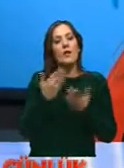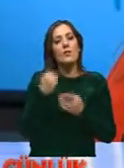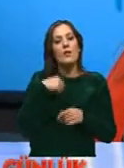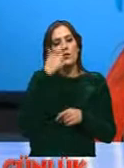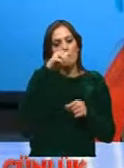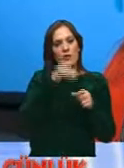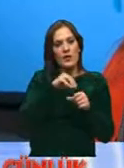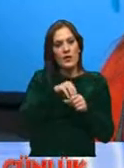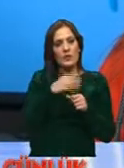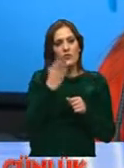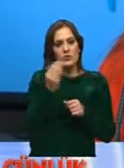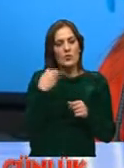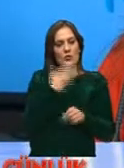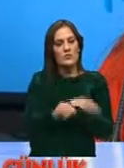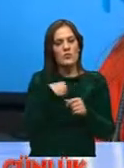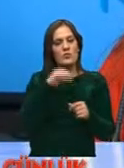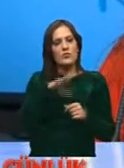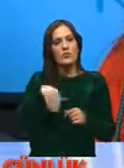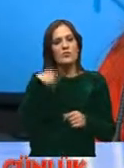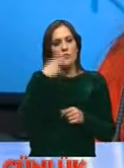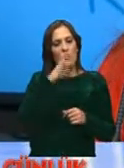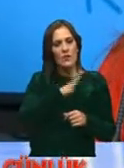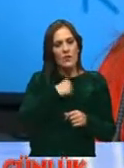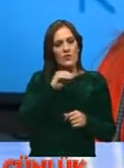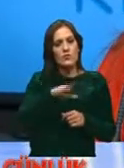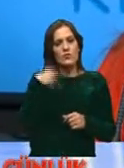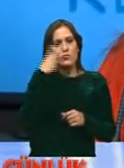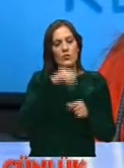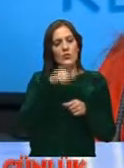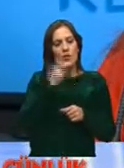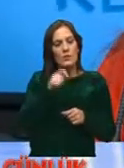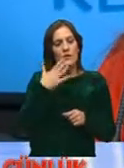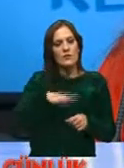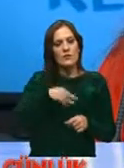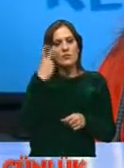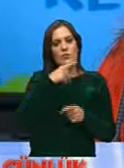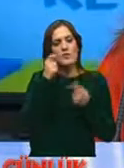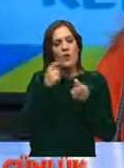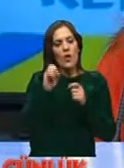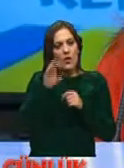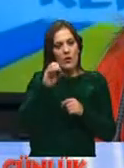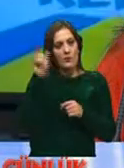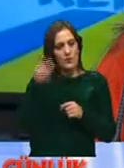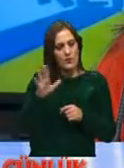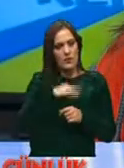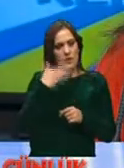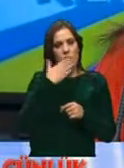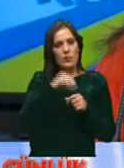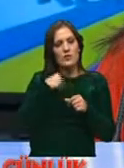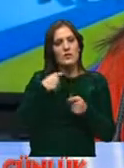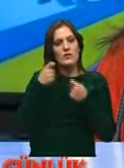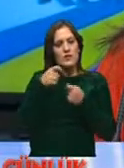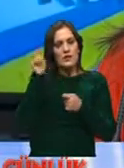artık ülkemizde birçok şehirde çocuk koroları var. Yani çocuk koroları yapmak isteyen müzik eğitimcileri var. Okulları